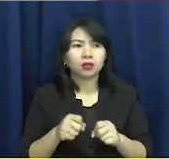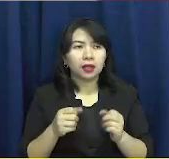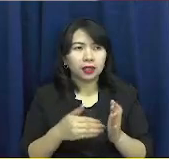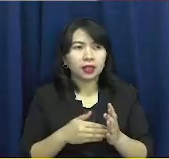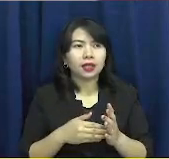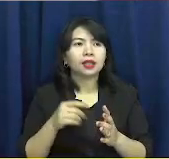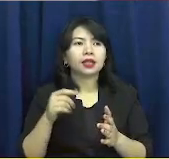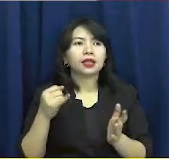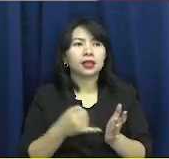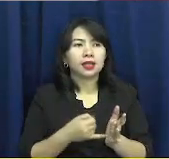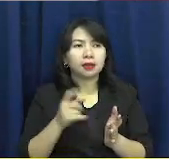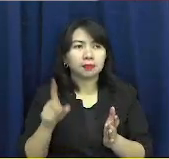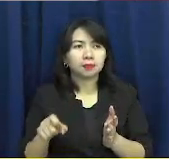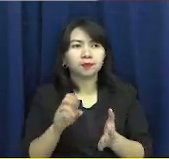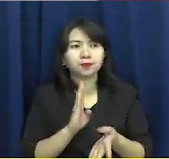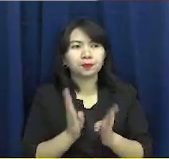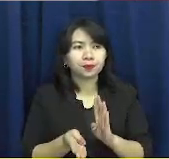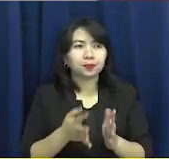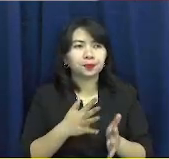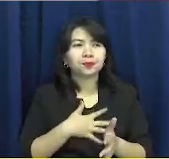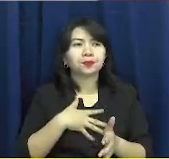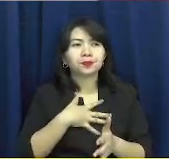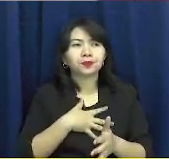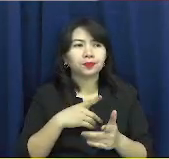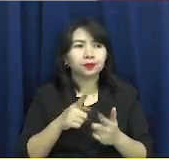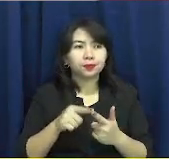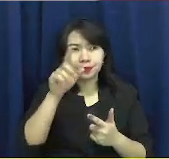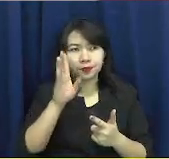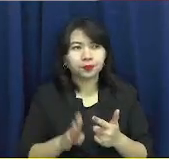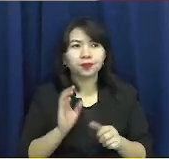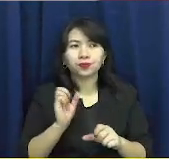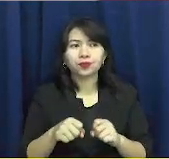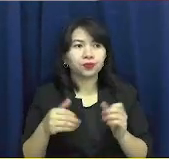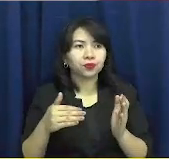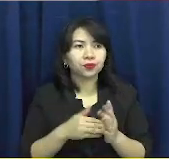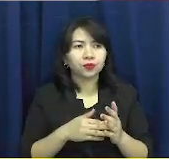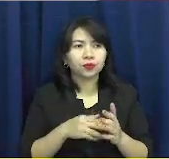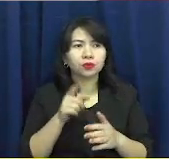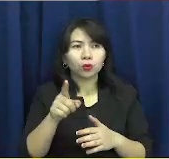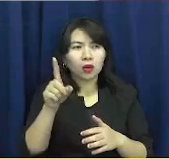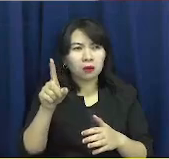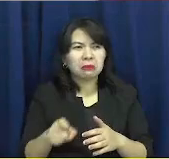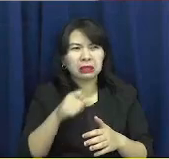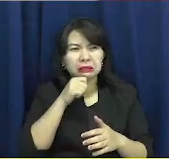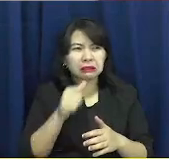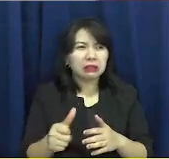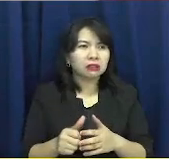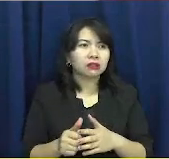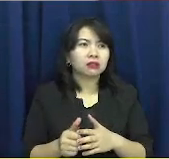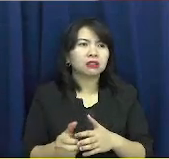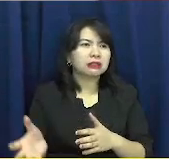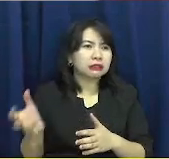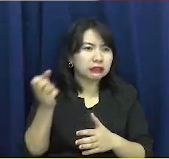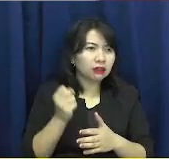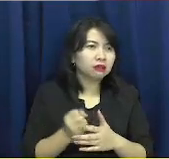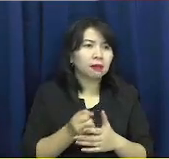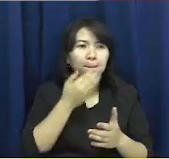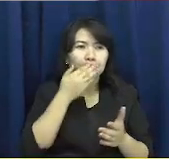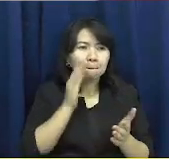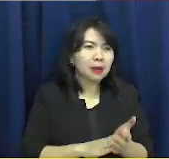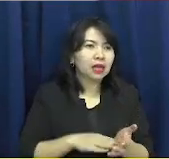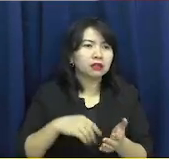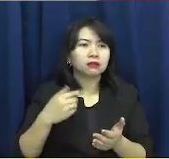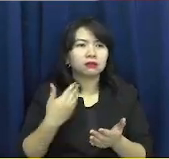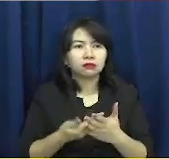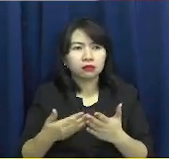rin sa Diyos. Kaya nga mga kapatid, wag na tayo mag-entertain ng mga negatibong bagay. You see,